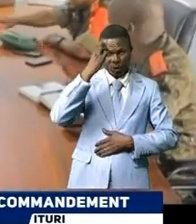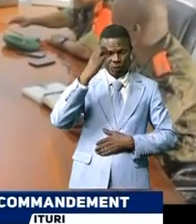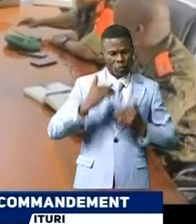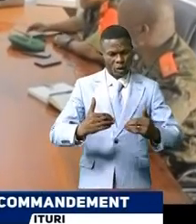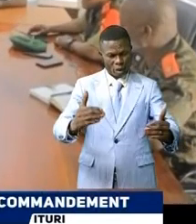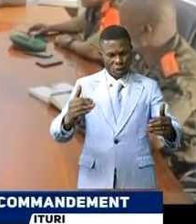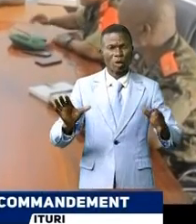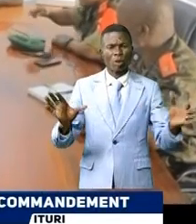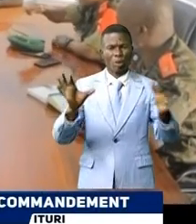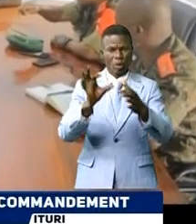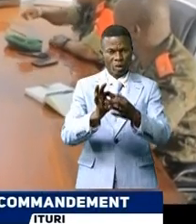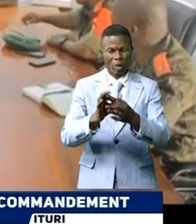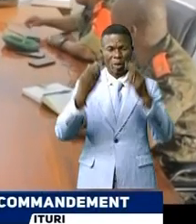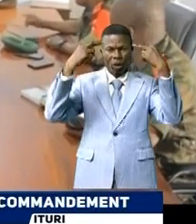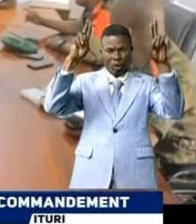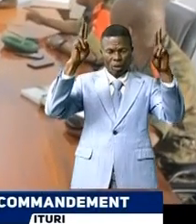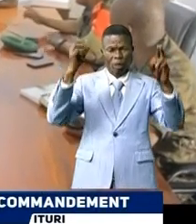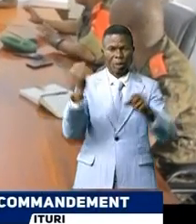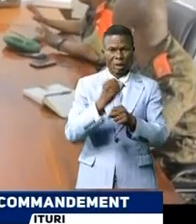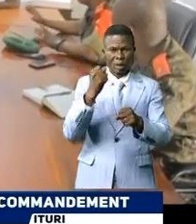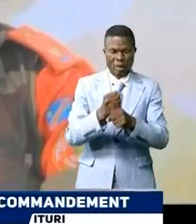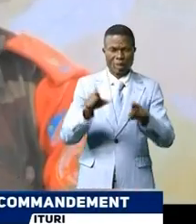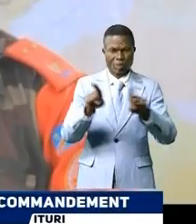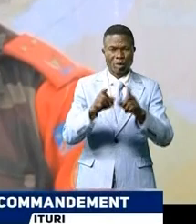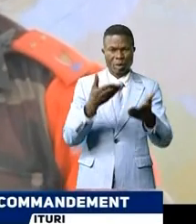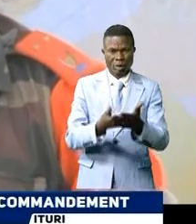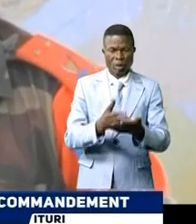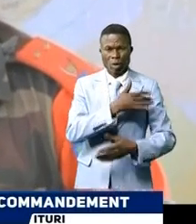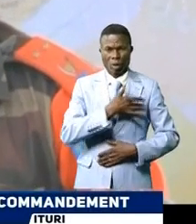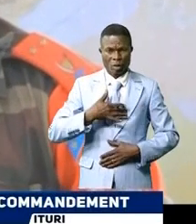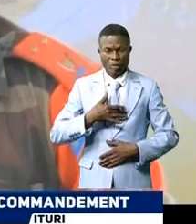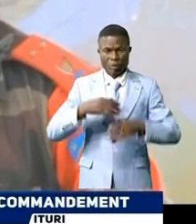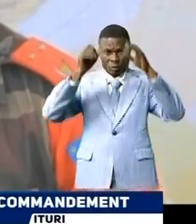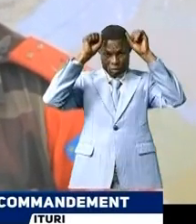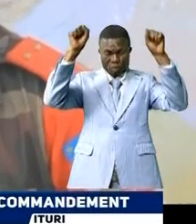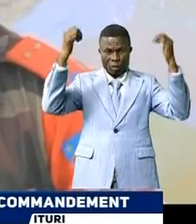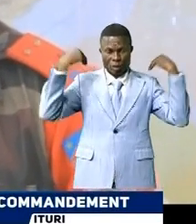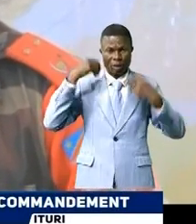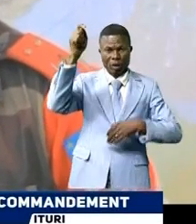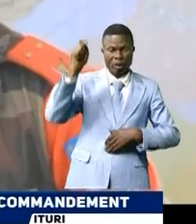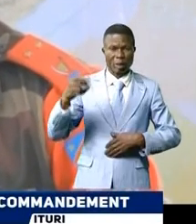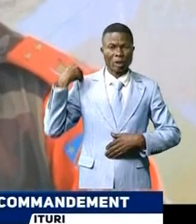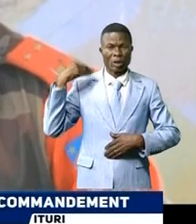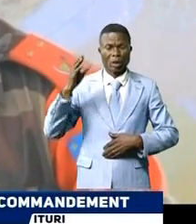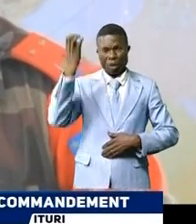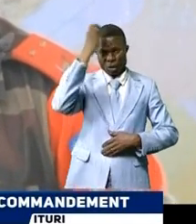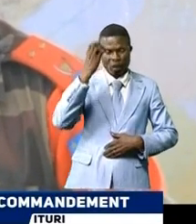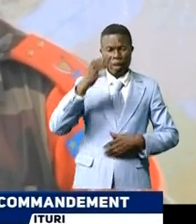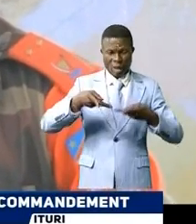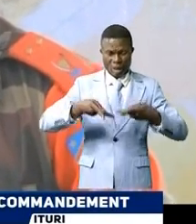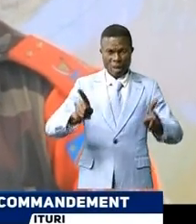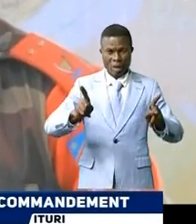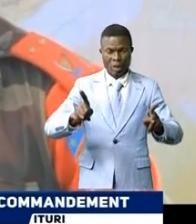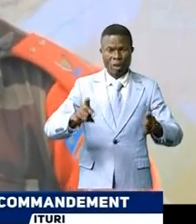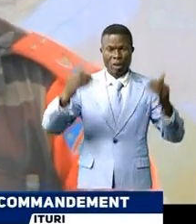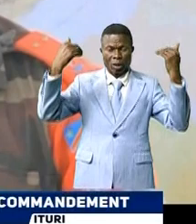poursuivre la collaboration pour la réussite des opérations conjointes. Au nom du chef d'état-major général qui a reçu les instructions du